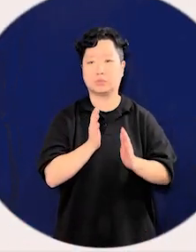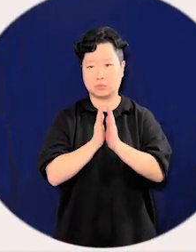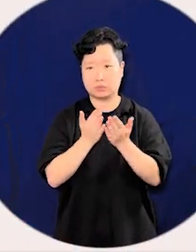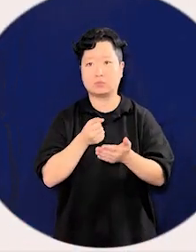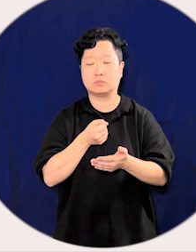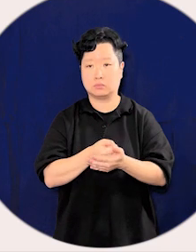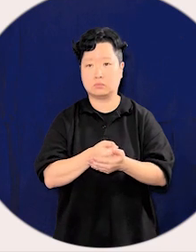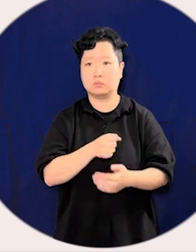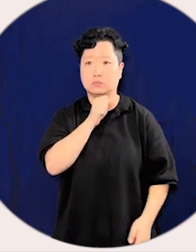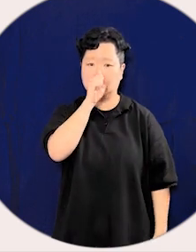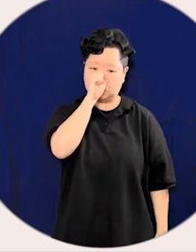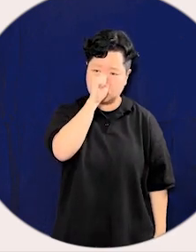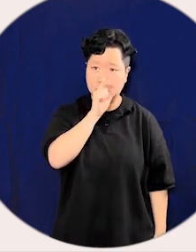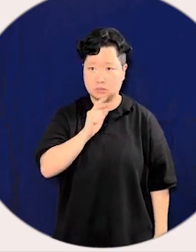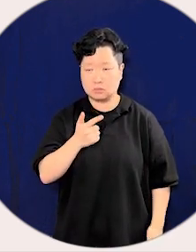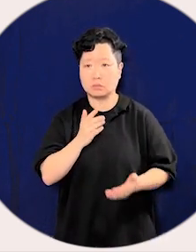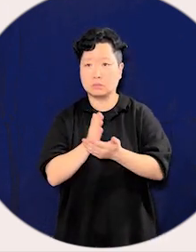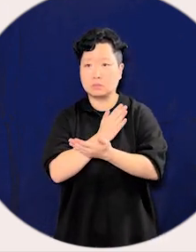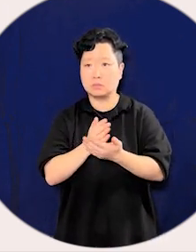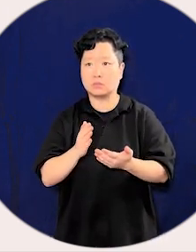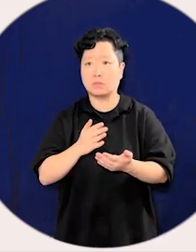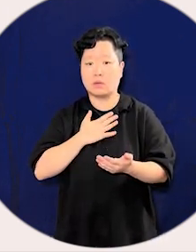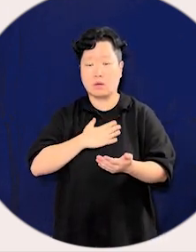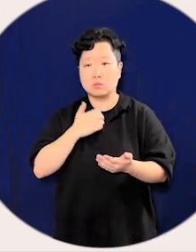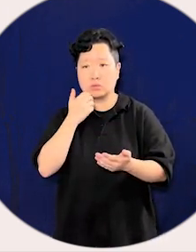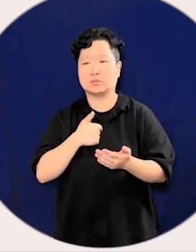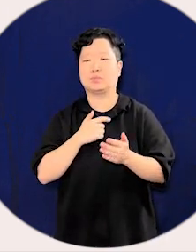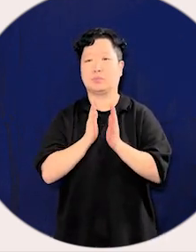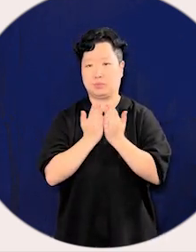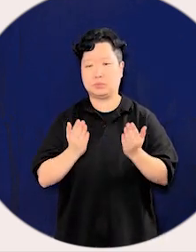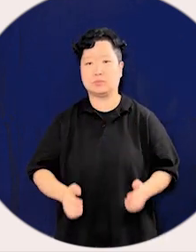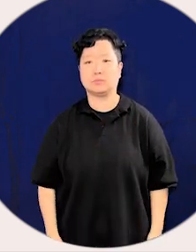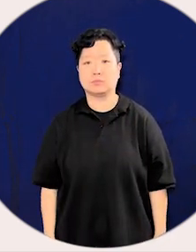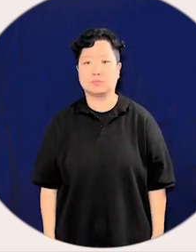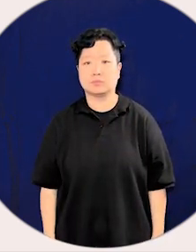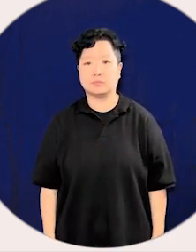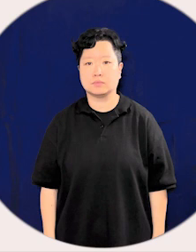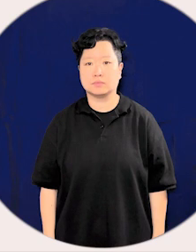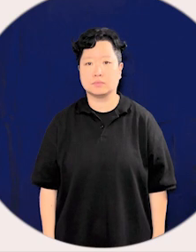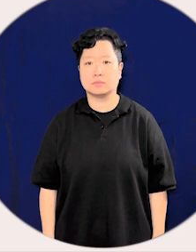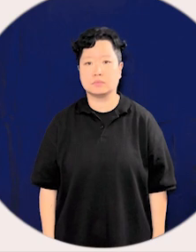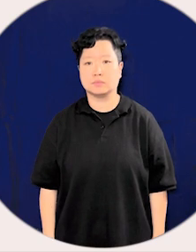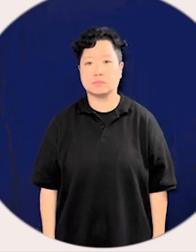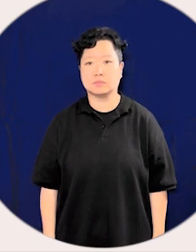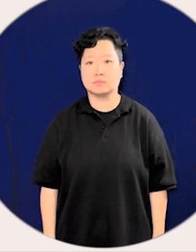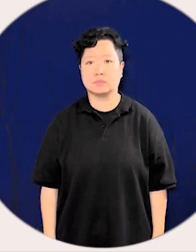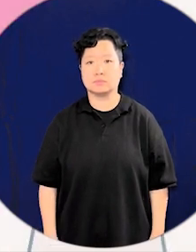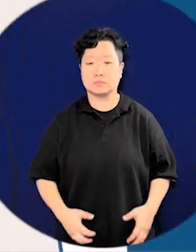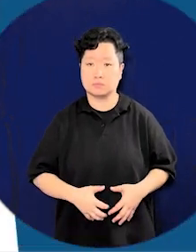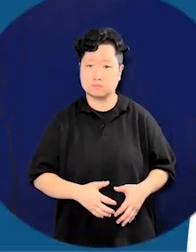선택도 스스로의 결정이어야 하고 나에게 무엇이 최선인지를 가장 잘 아는 것은 나라는 사실도